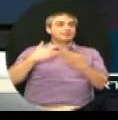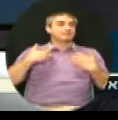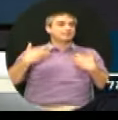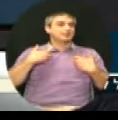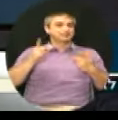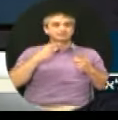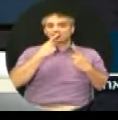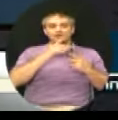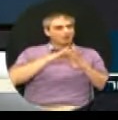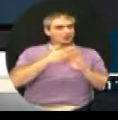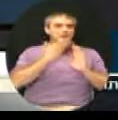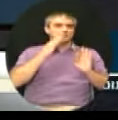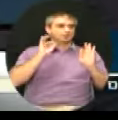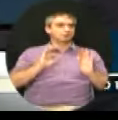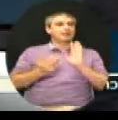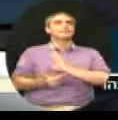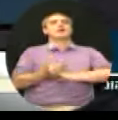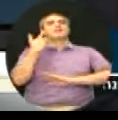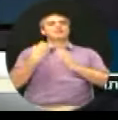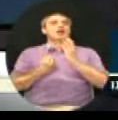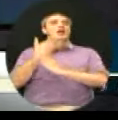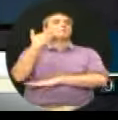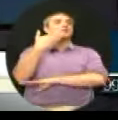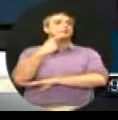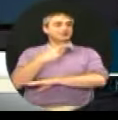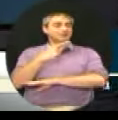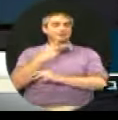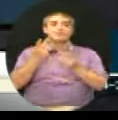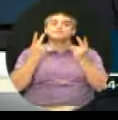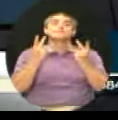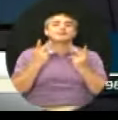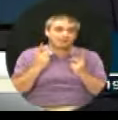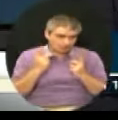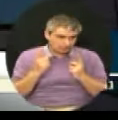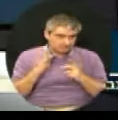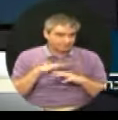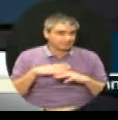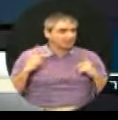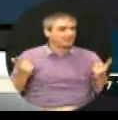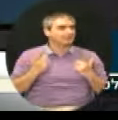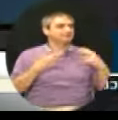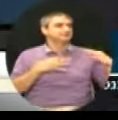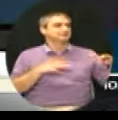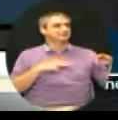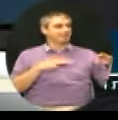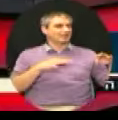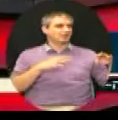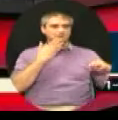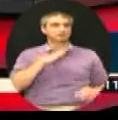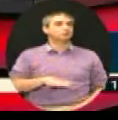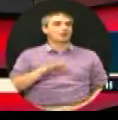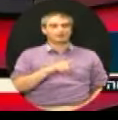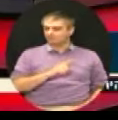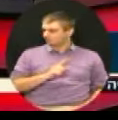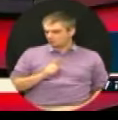מחזמר שהוא כולו ירושלים של לפני הקמת המדינה, בעיקר על חגיגת הספרדיות